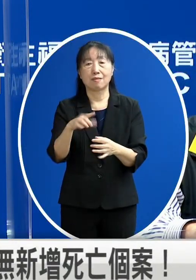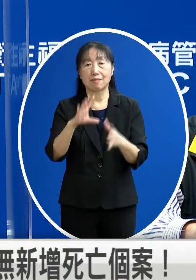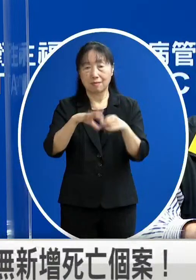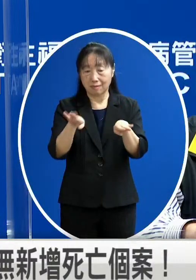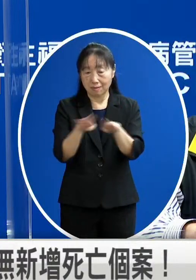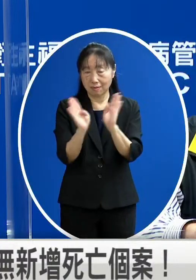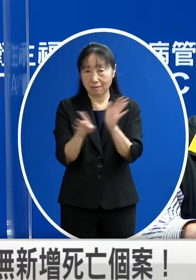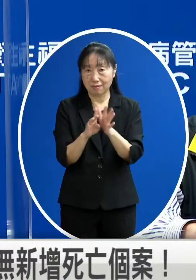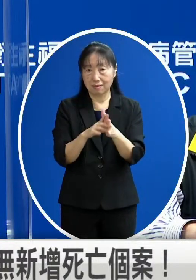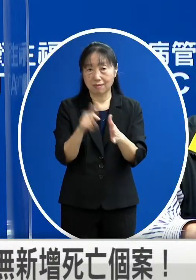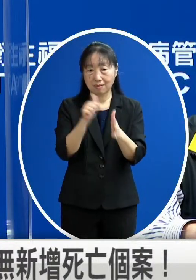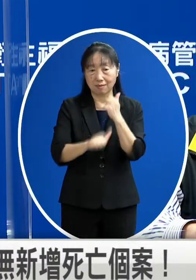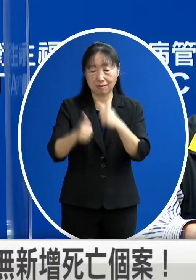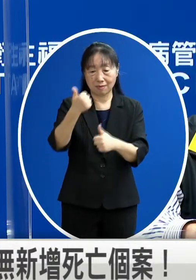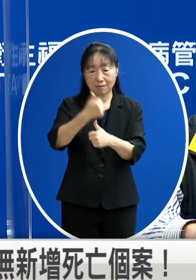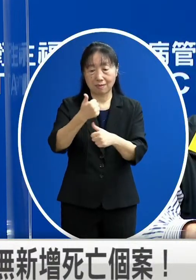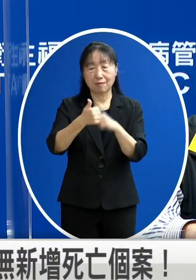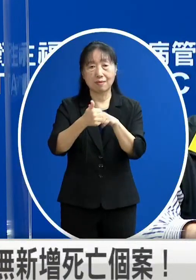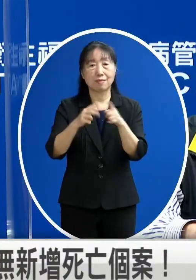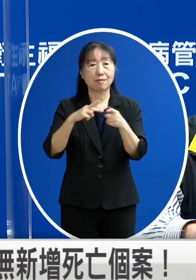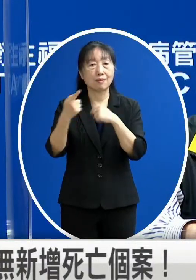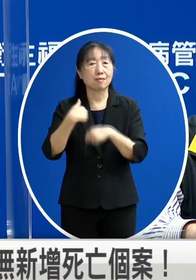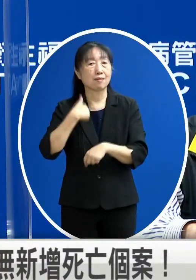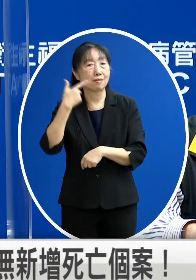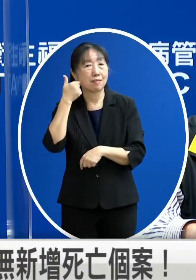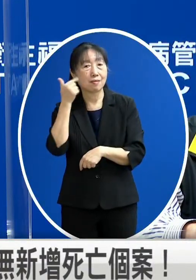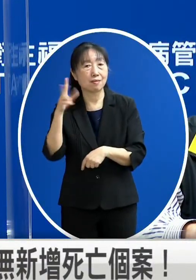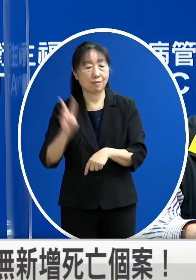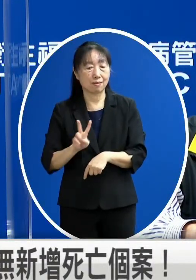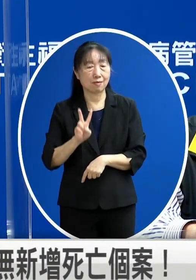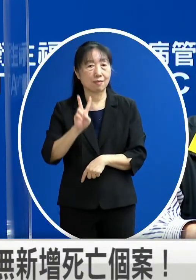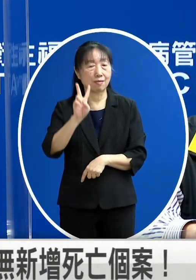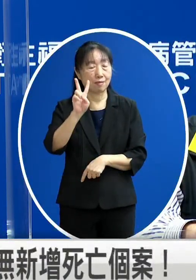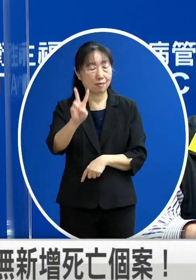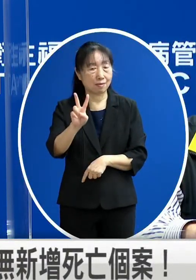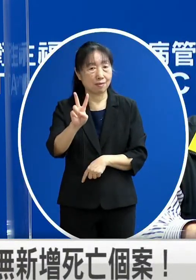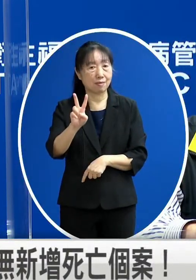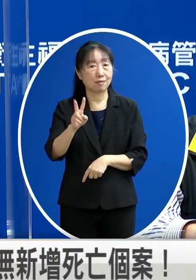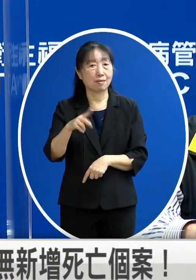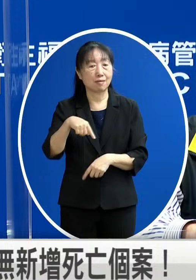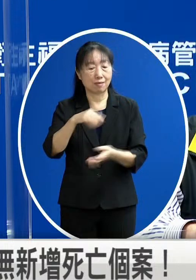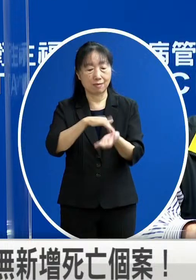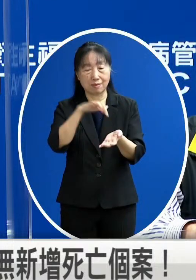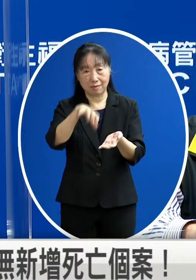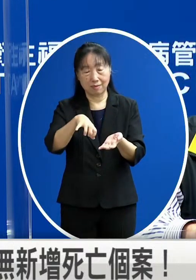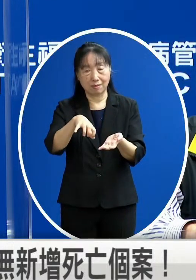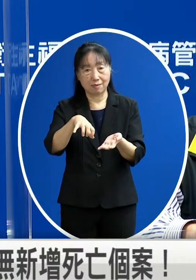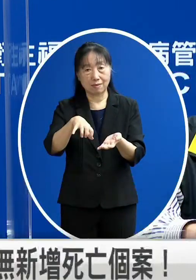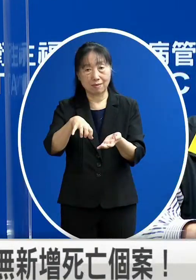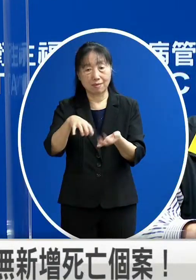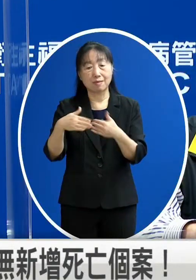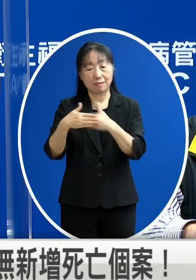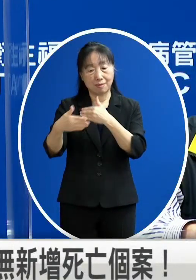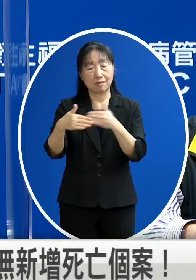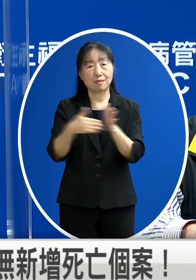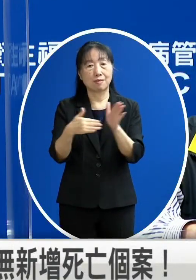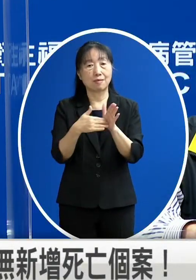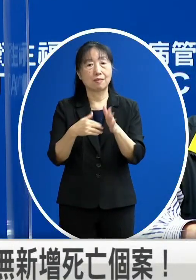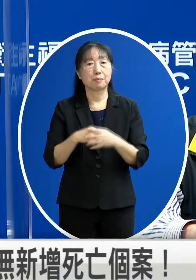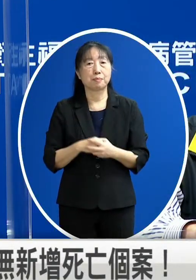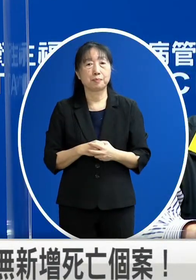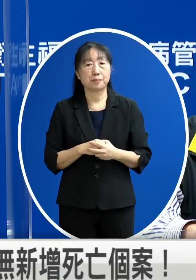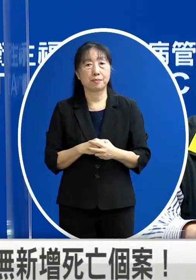子就跟他爸爸都一起到一起就在医院就隔离起来，所以